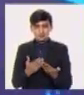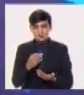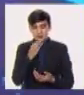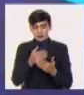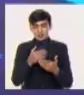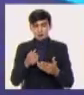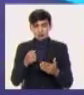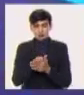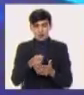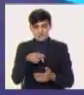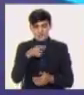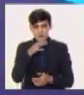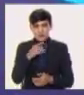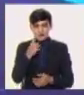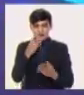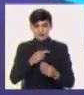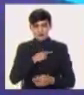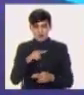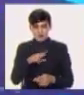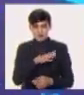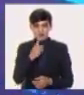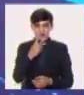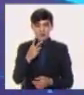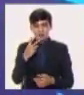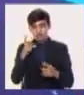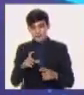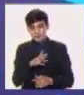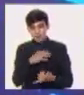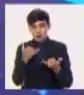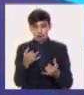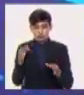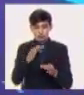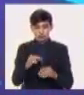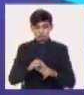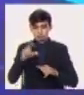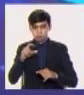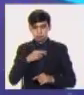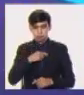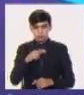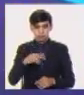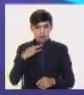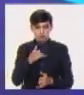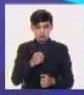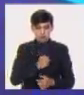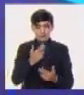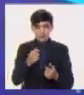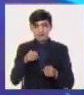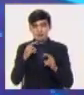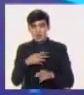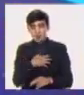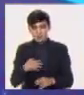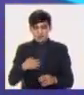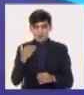Егер бұған дейін күн сайын қайтыс болғандардың саны 1-2 адам болса, қазір өлім-жітім көрсеткіші жоғары. Өкінішке орай комиссия құрамындағы